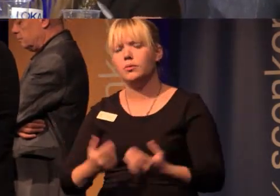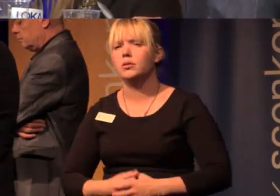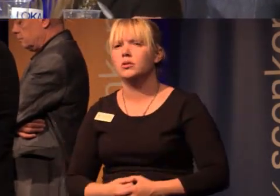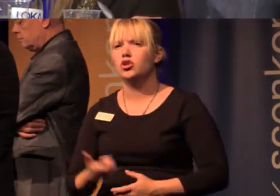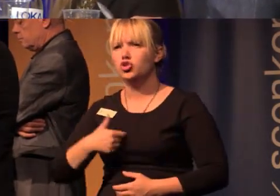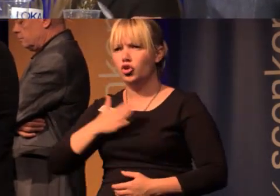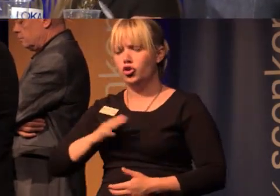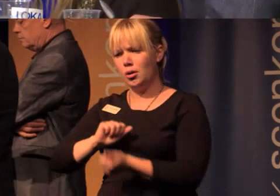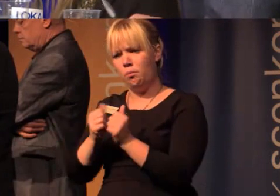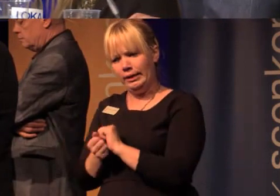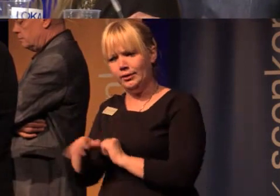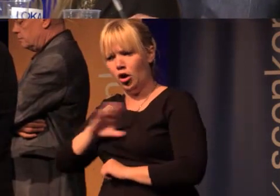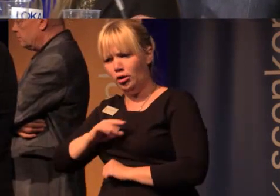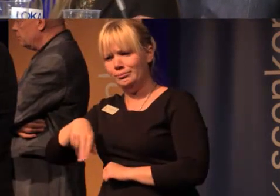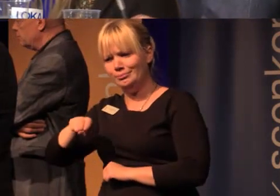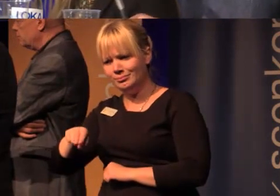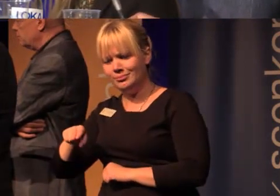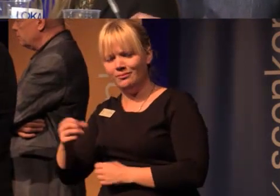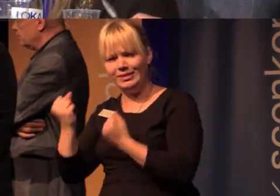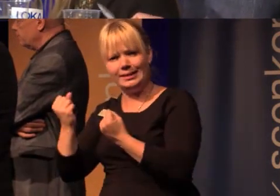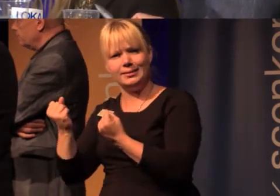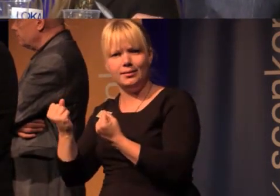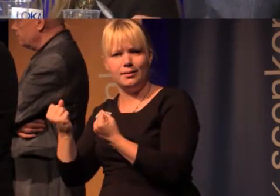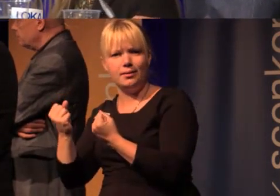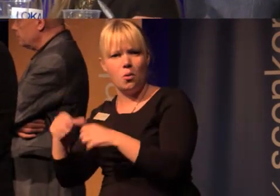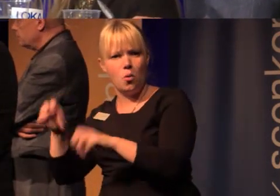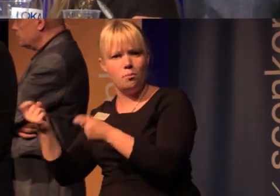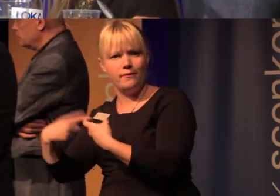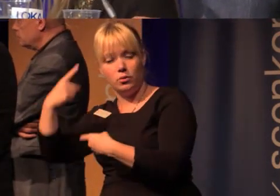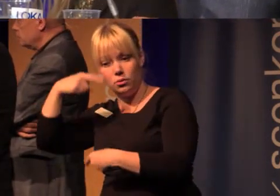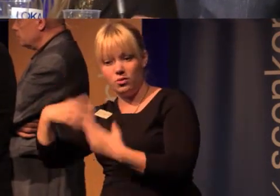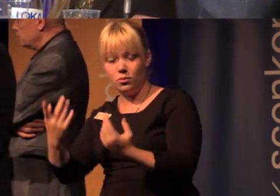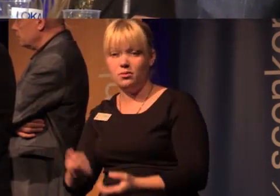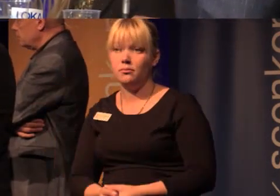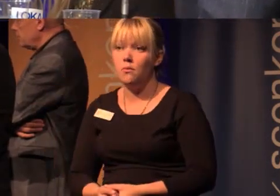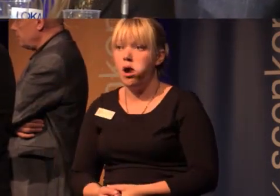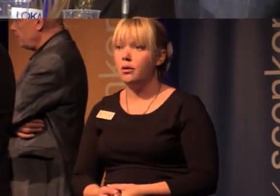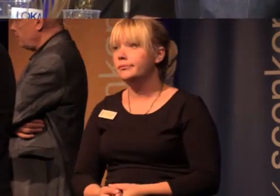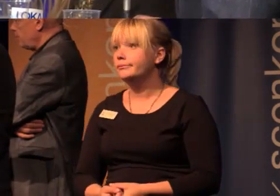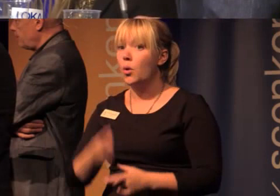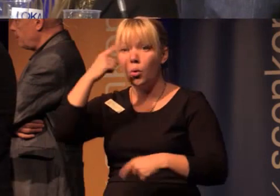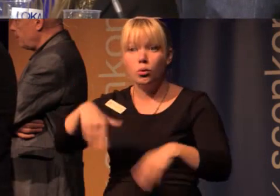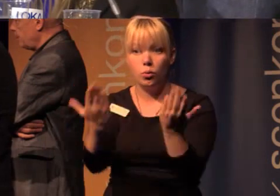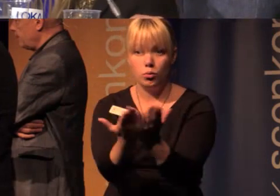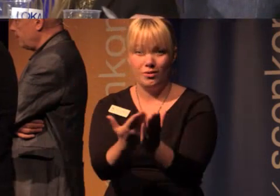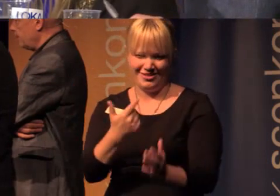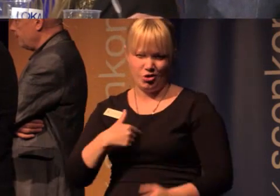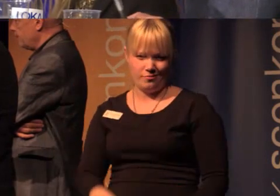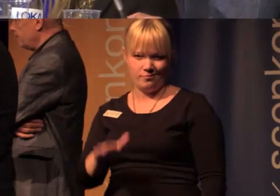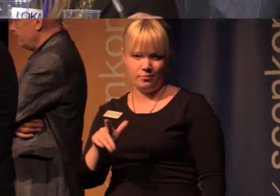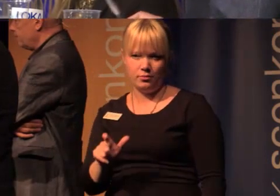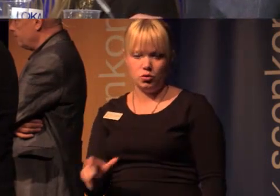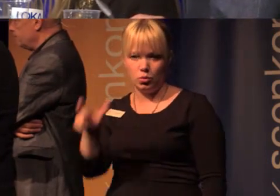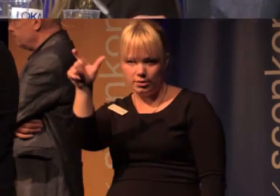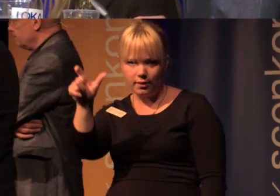att det är politikens viktigaste uppgift när det gäller kulturpolitiken. Ja, men om vi då tar kulturskolan som exempel. I Sundsvall, där jag kommer från, där är det